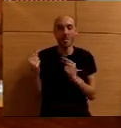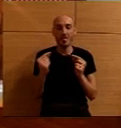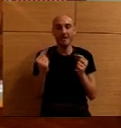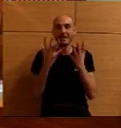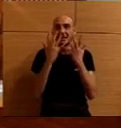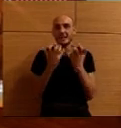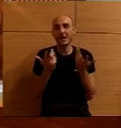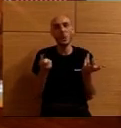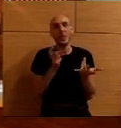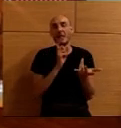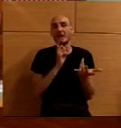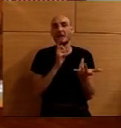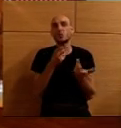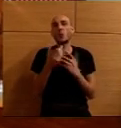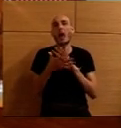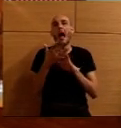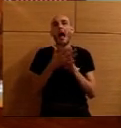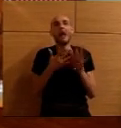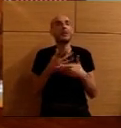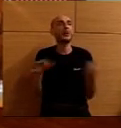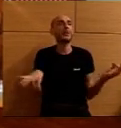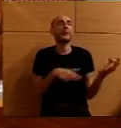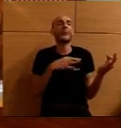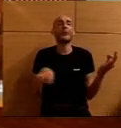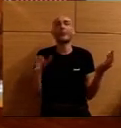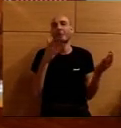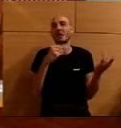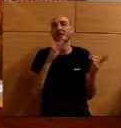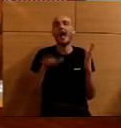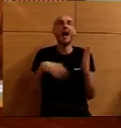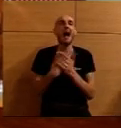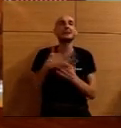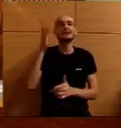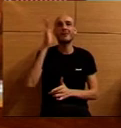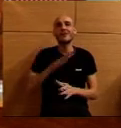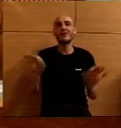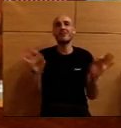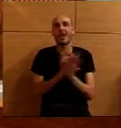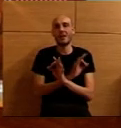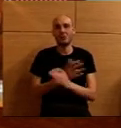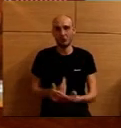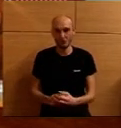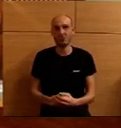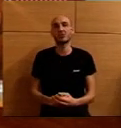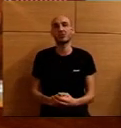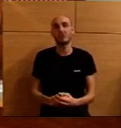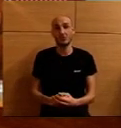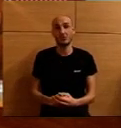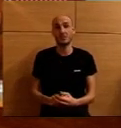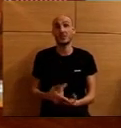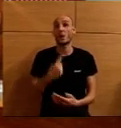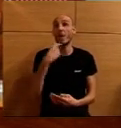quan se fan afirmacions demagògiques, quan no, errònies. I això és la realitat. I per què dic